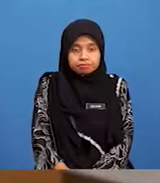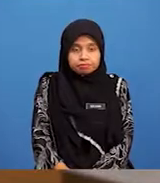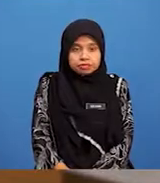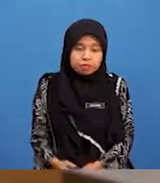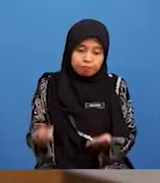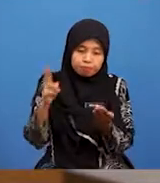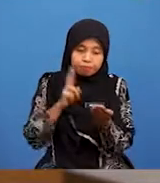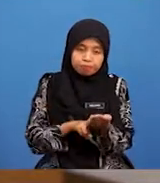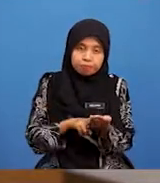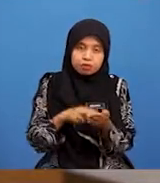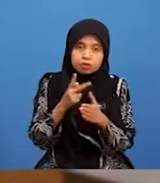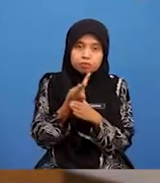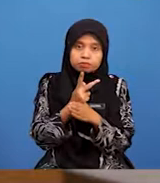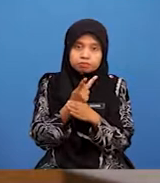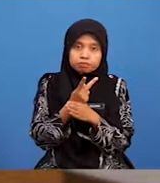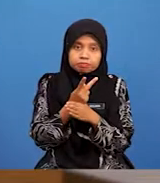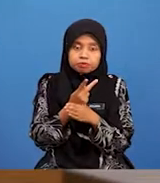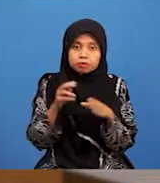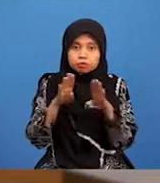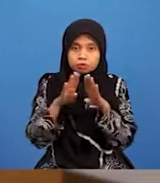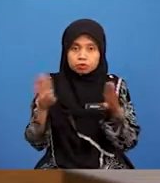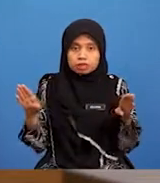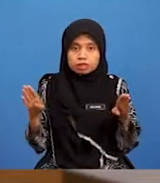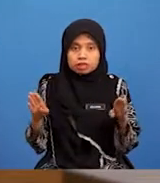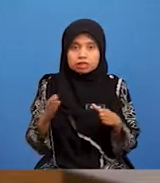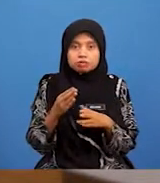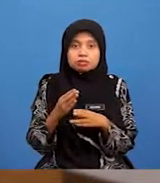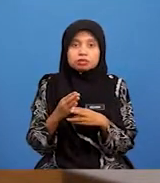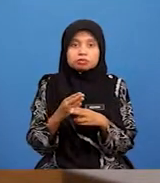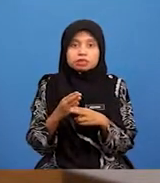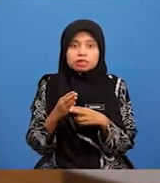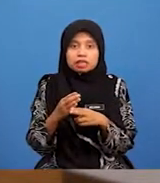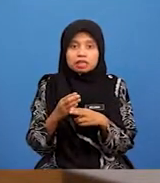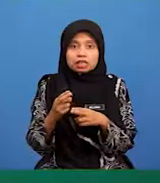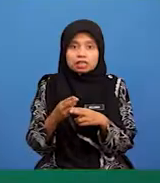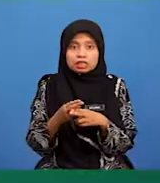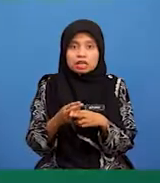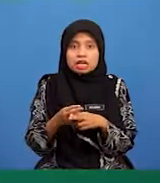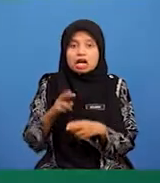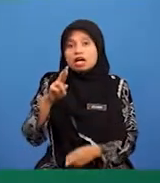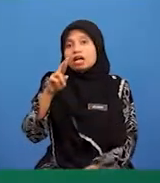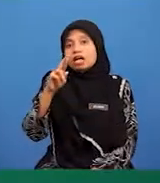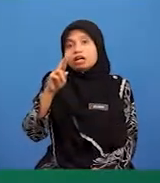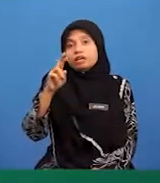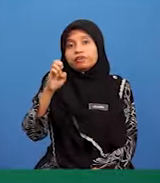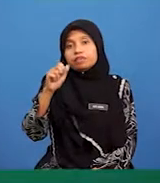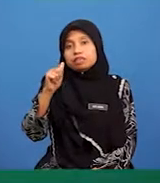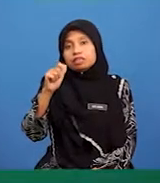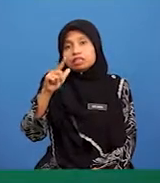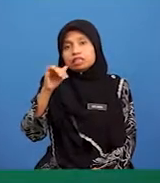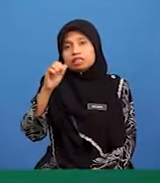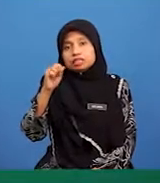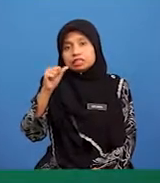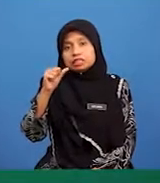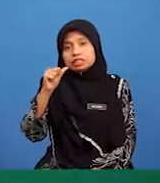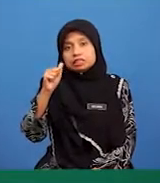Merekod pembubaran perkongsian melibatkan pembukaan akaun sementara, iaitu akaun realisasi. Berikut adalah fungsi